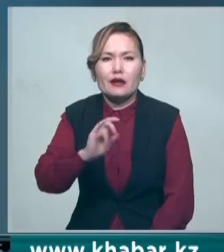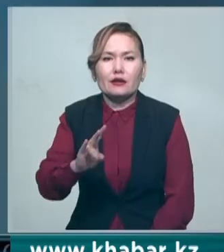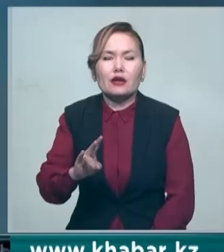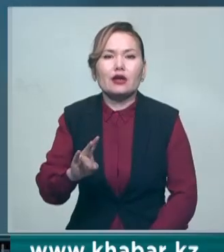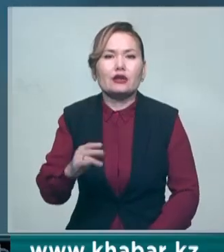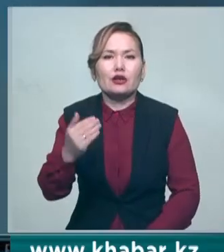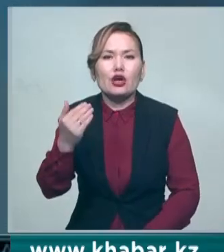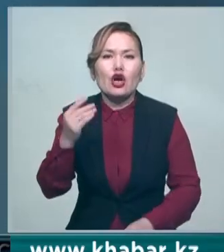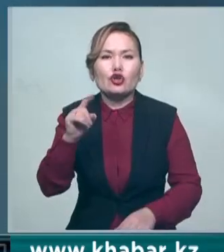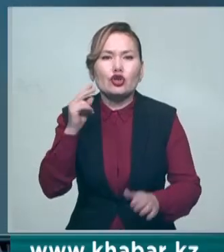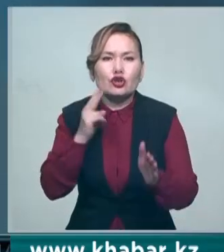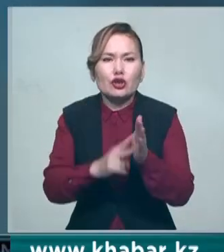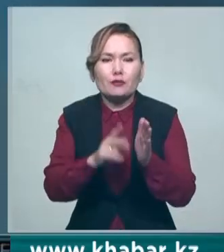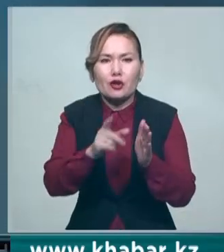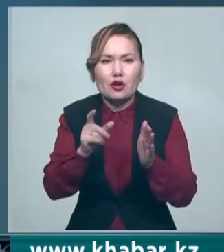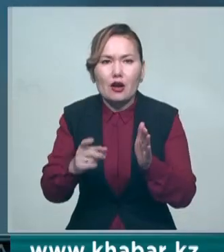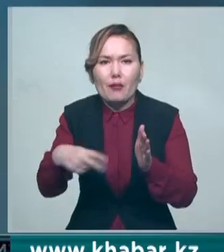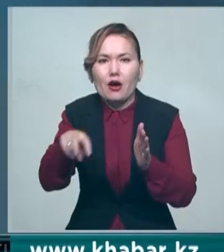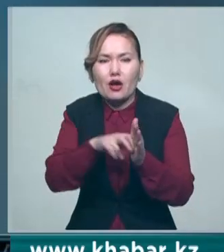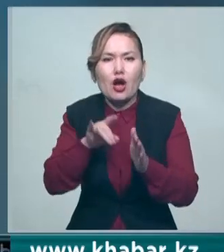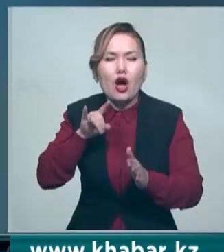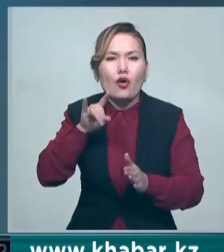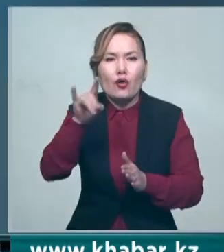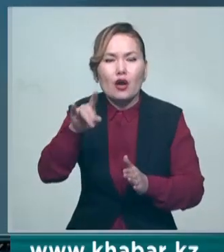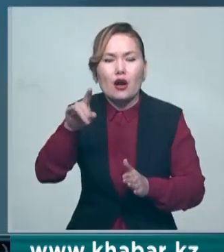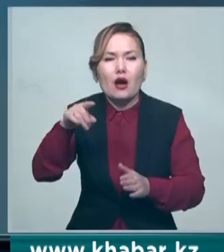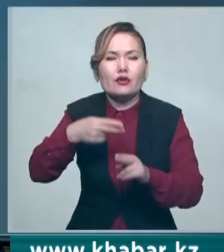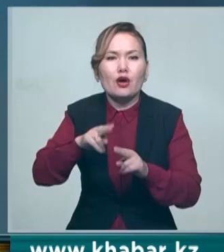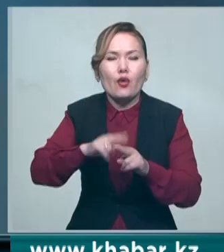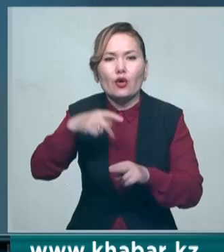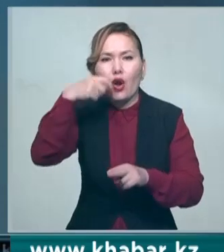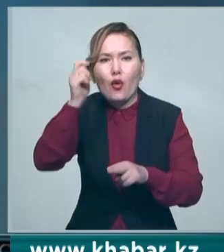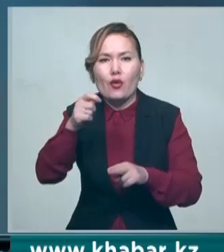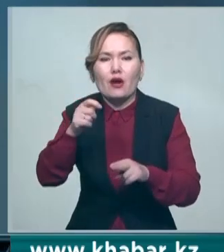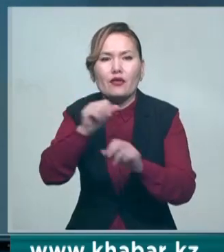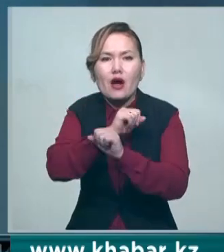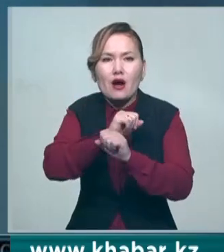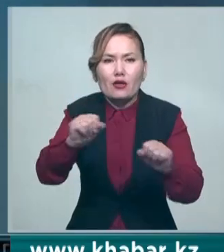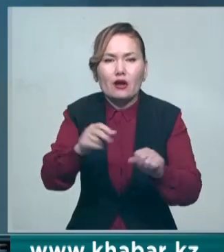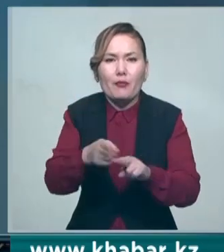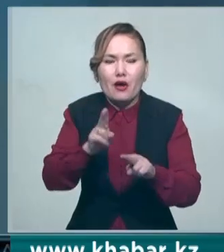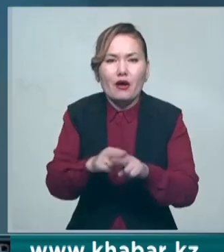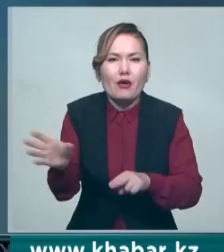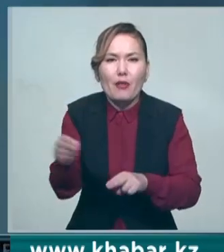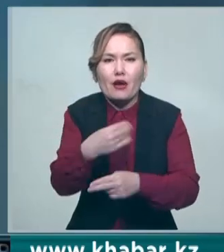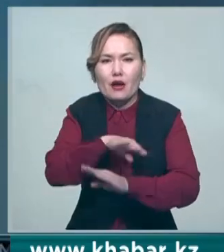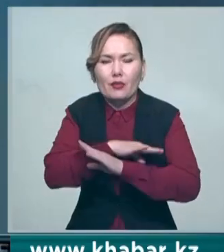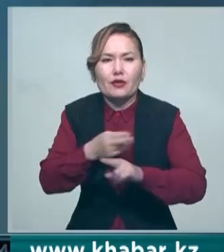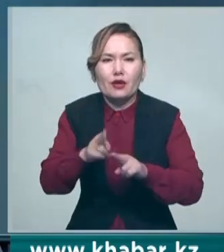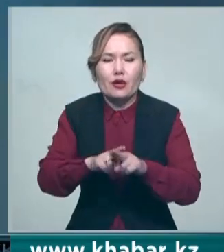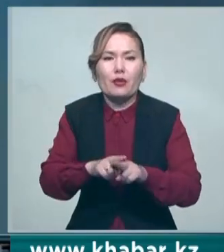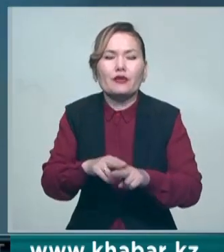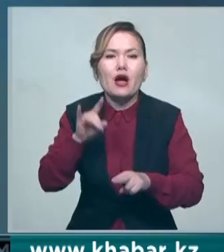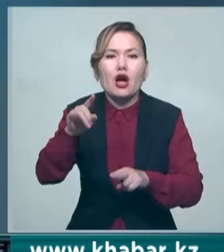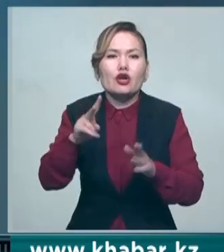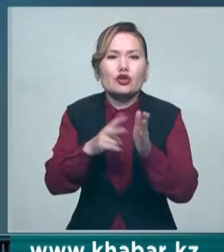Иранда 170 жолаушысы бар Украина ұшағы апатқа ұшырап, бортындағы азаматтардың барлығы қаза тапты. Боинг